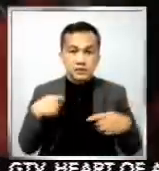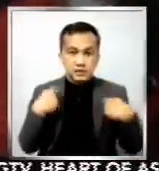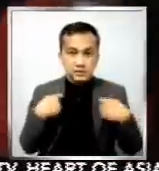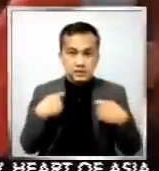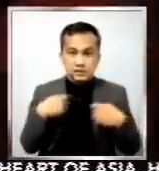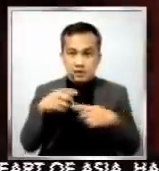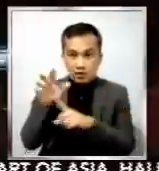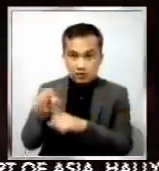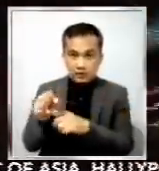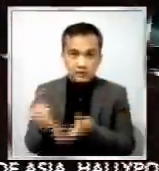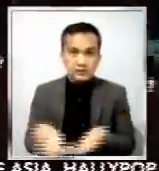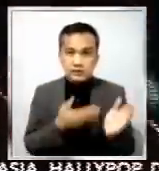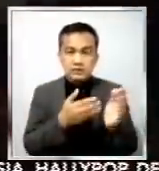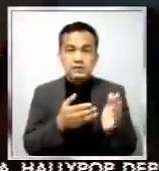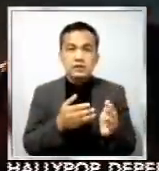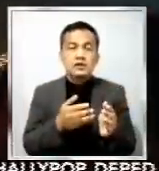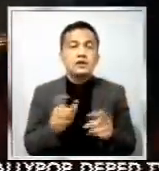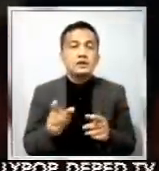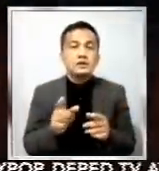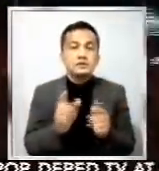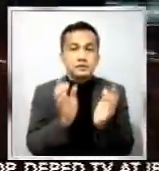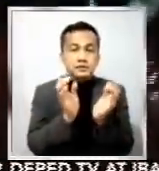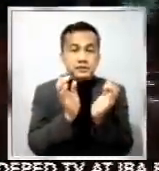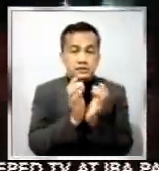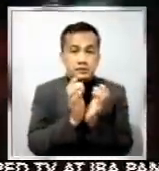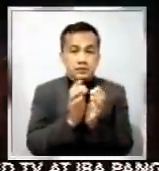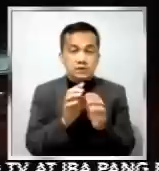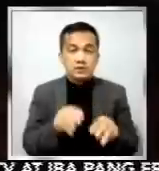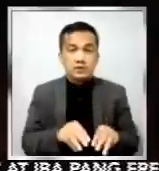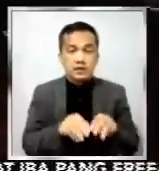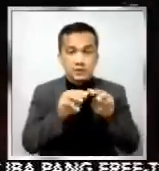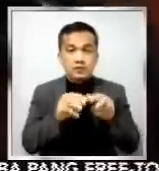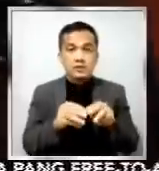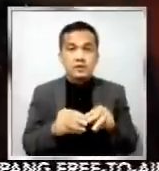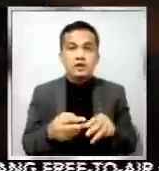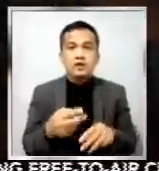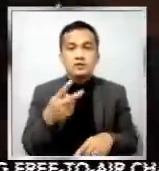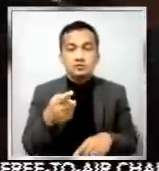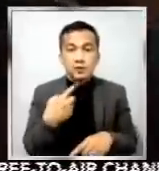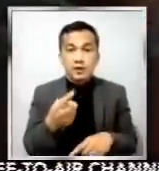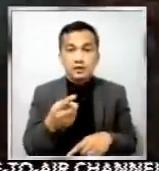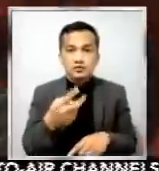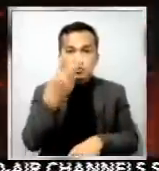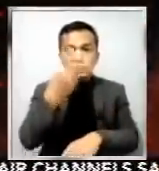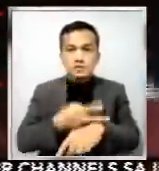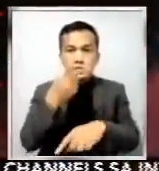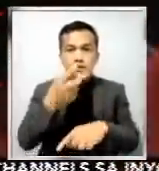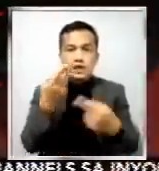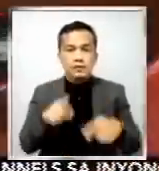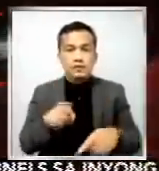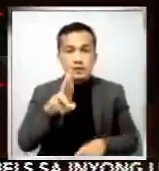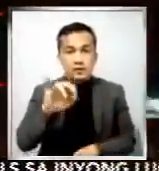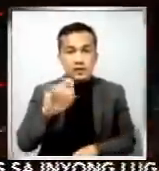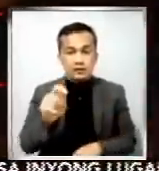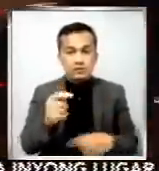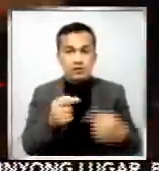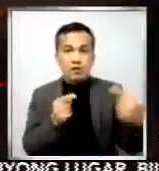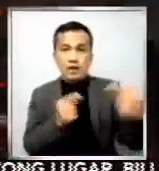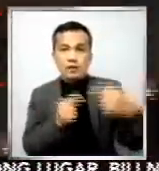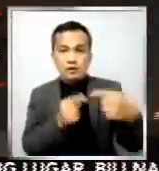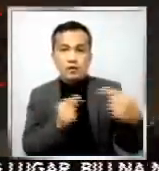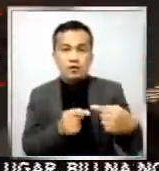Welfare Department ng Malabon. Ayon sa pulisya, 2 beses nang nangyari ang riot ng mga kabataan. Base sa investigation,